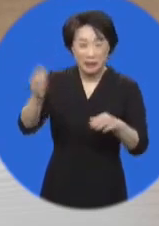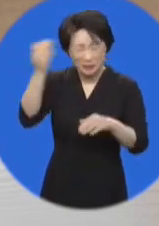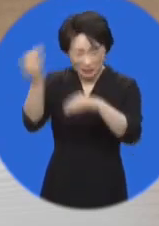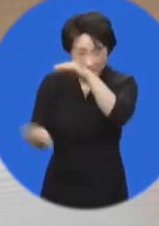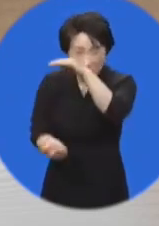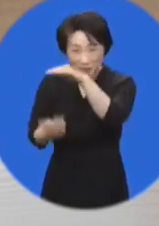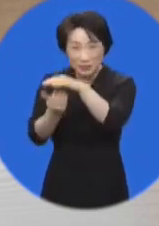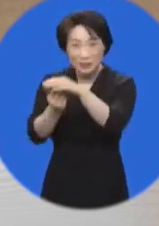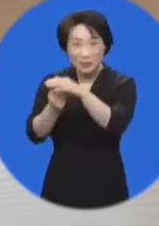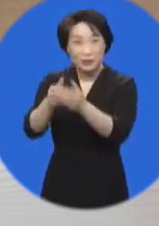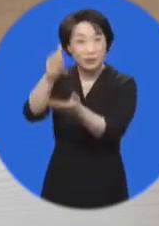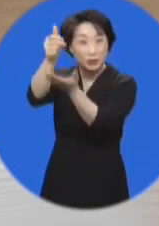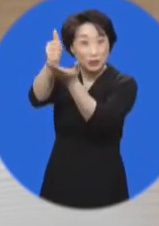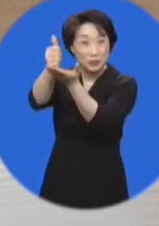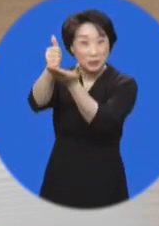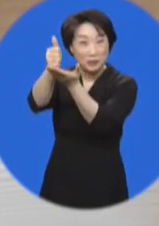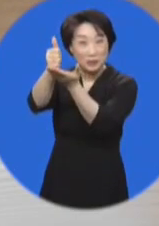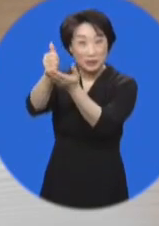전지하신 그가,